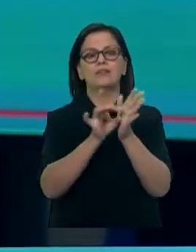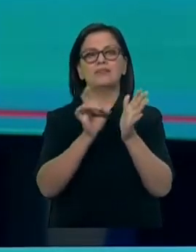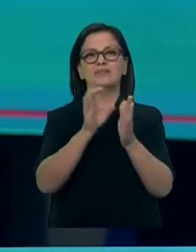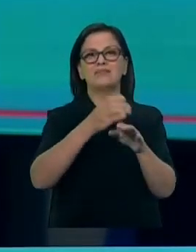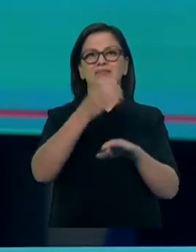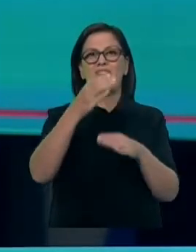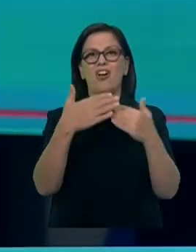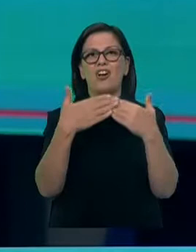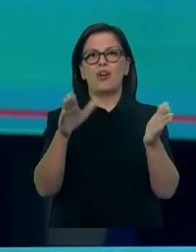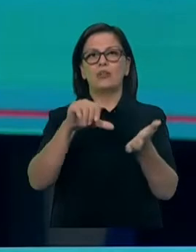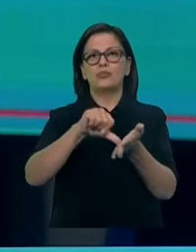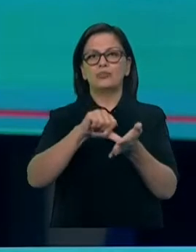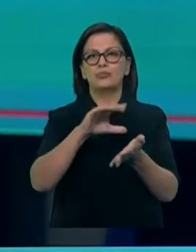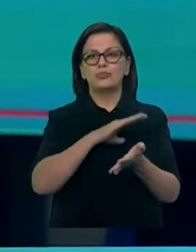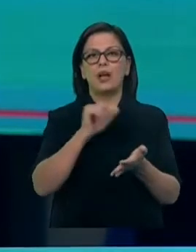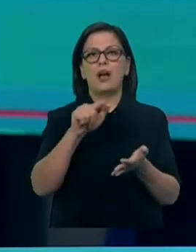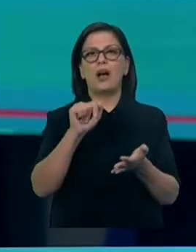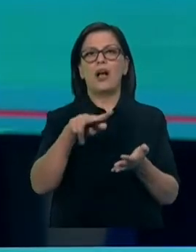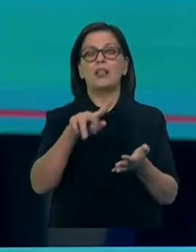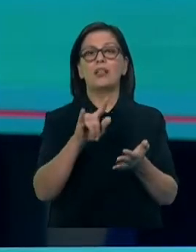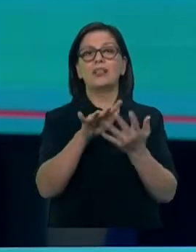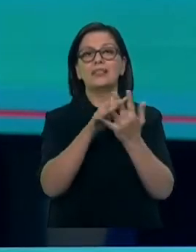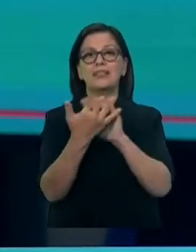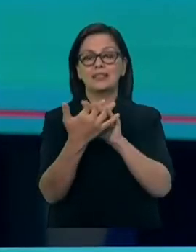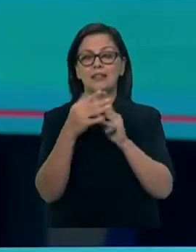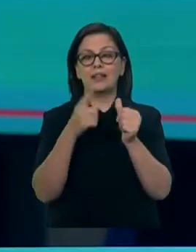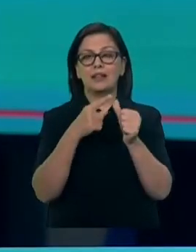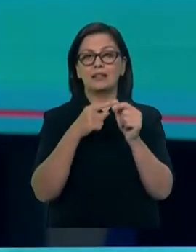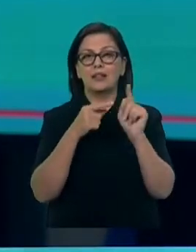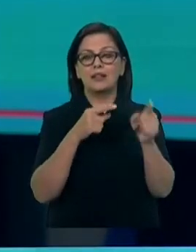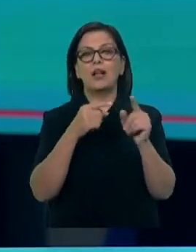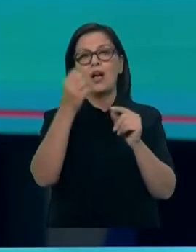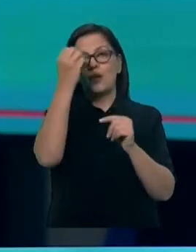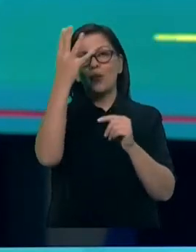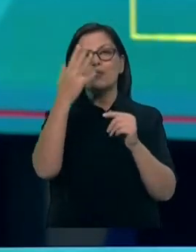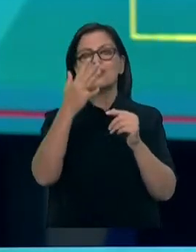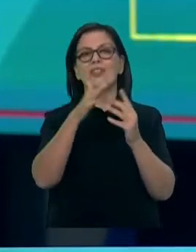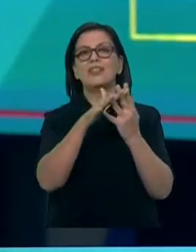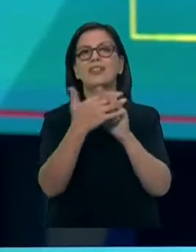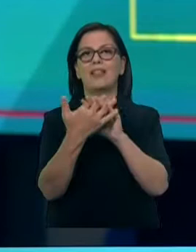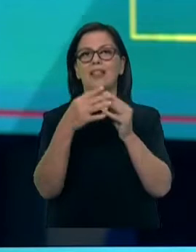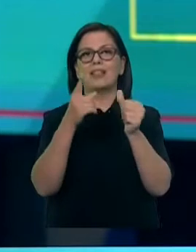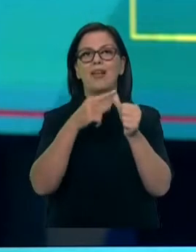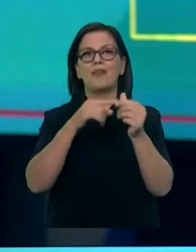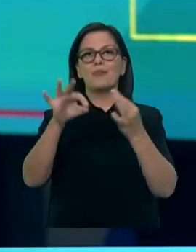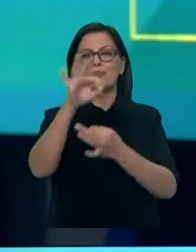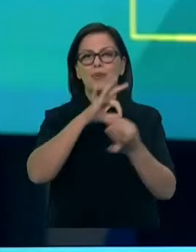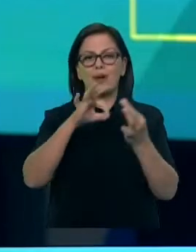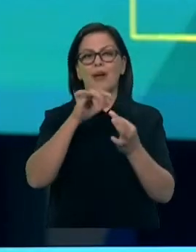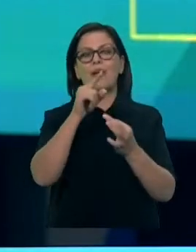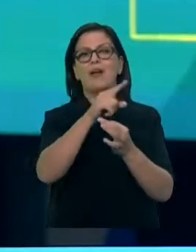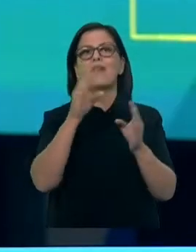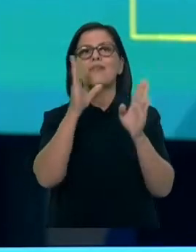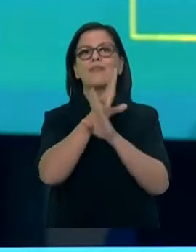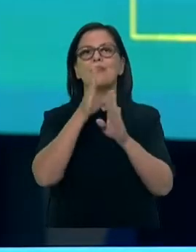ediblər. Ağalı kəndində həyata keçirilən Ağıllı kənd layihəsi çərçivəsində görülən işlər, Zəngilan Beynəlxalq Hava Limanında tikintinin